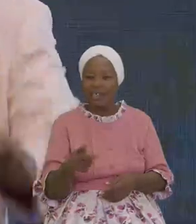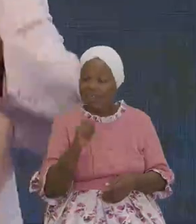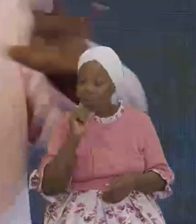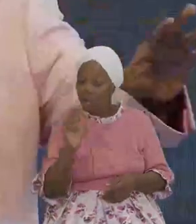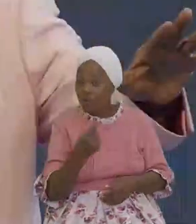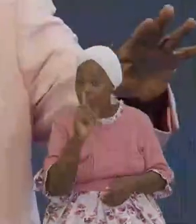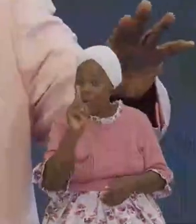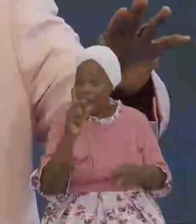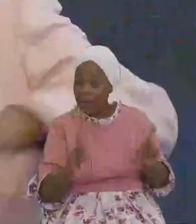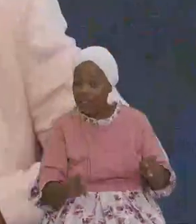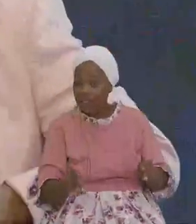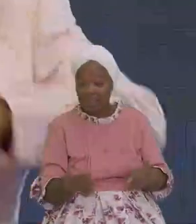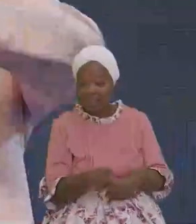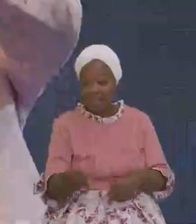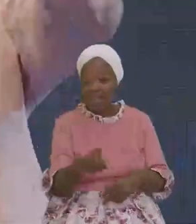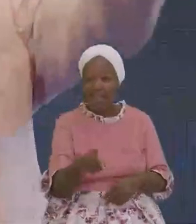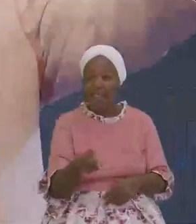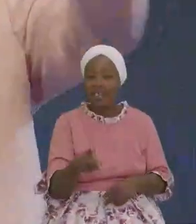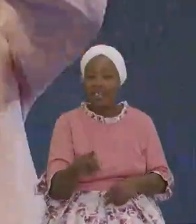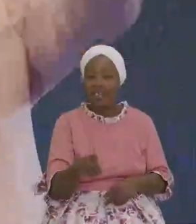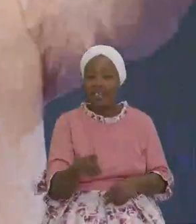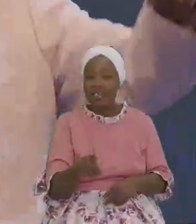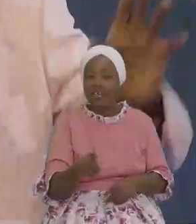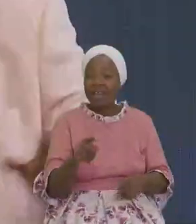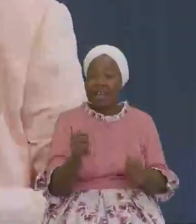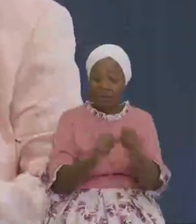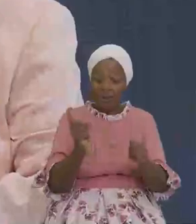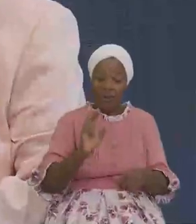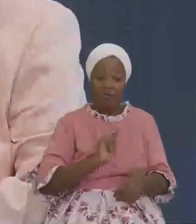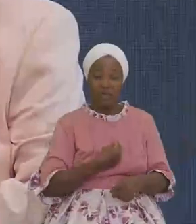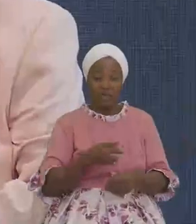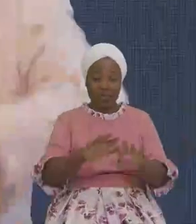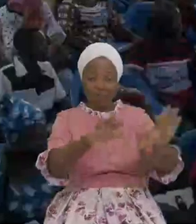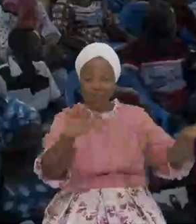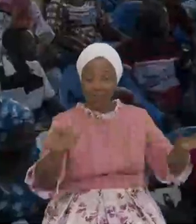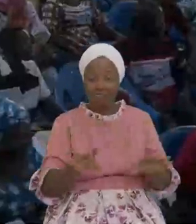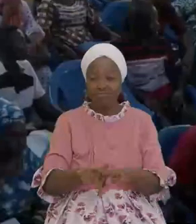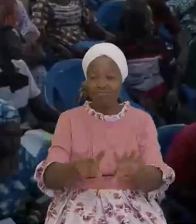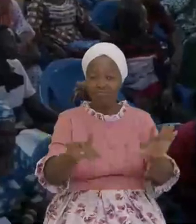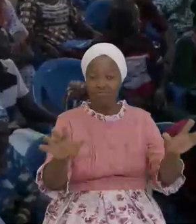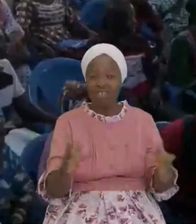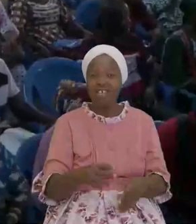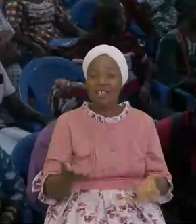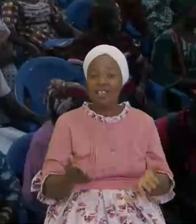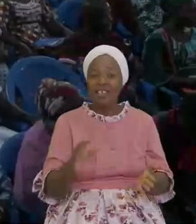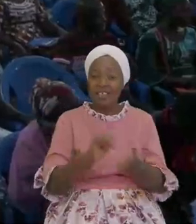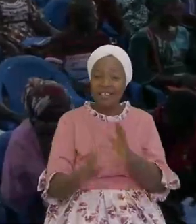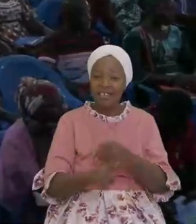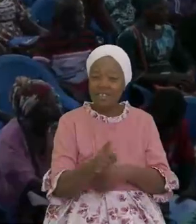afin qu'ils aient, ce n'est pas une seule personne, qu'ils aient, nous tous ici,